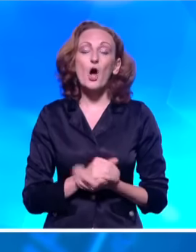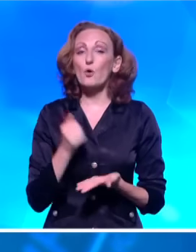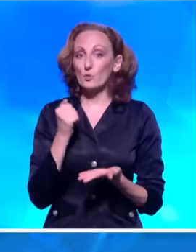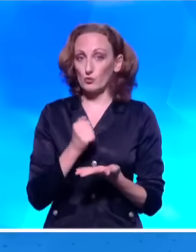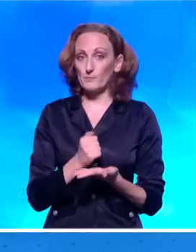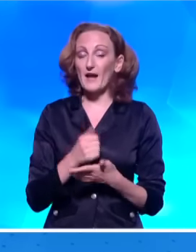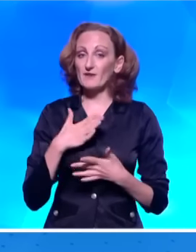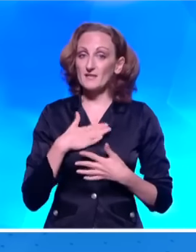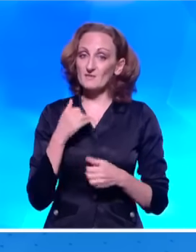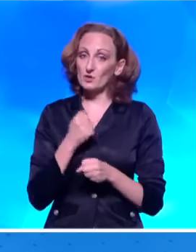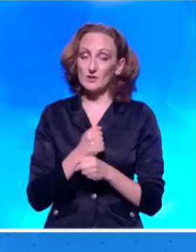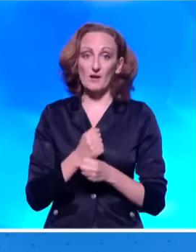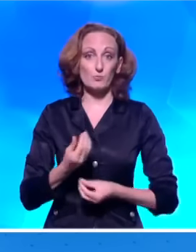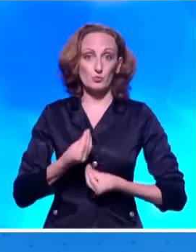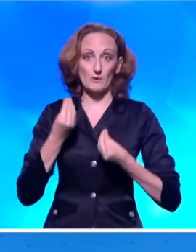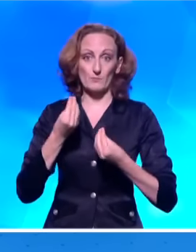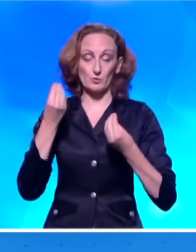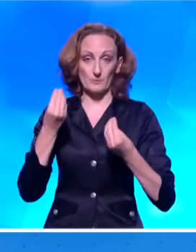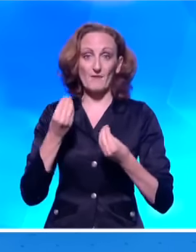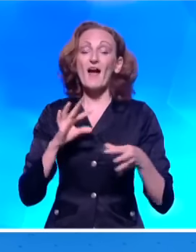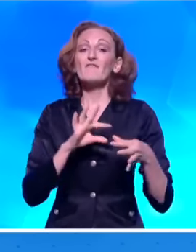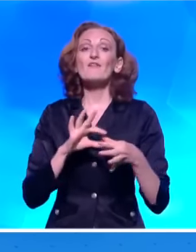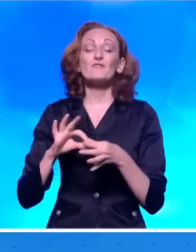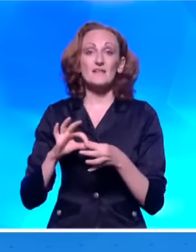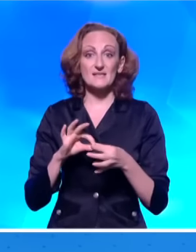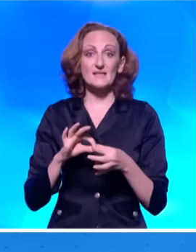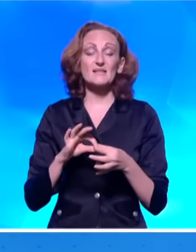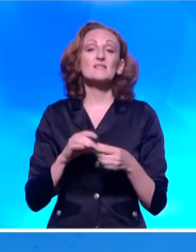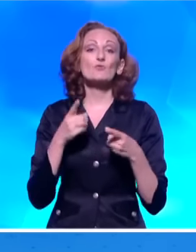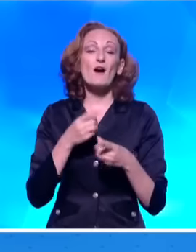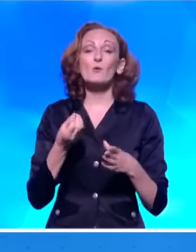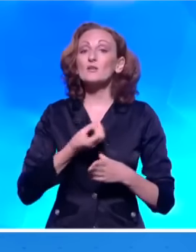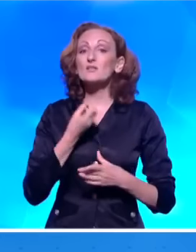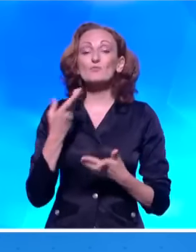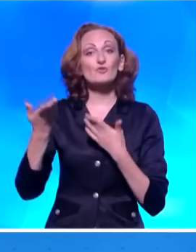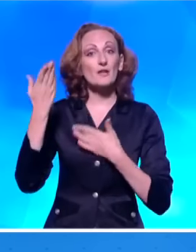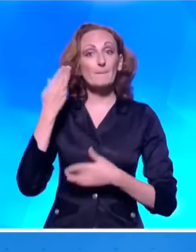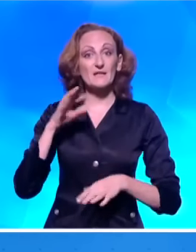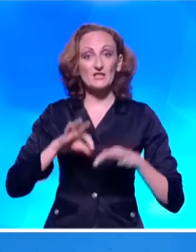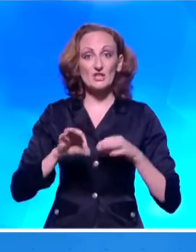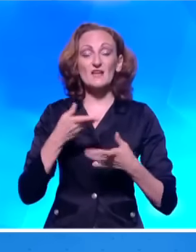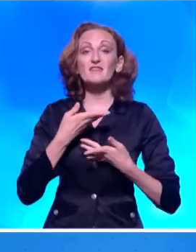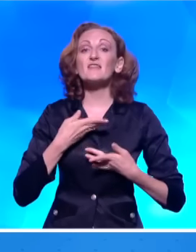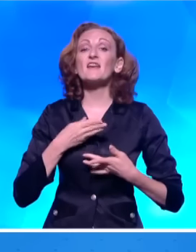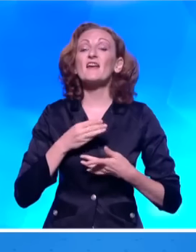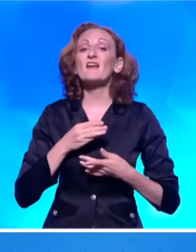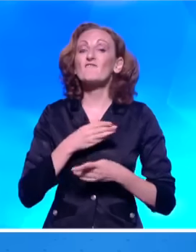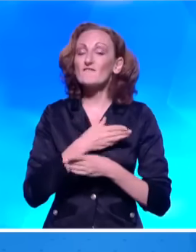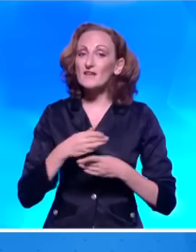подобрявайки своята работа във връзка с неща, които са се случили на предходни избори. Ние винаги си